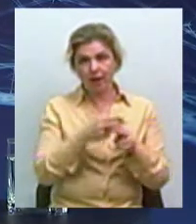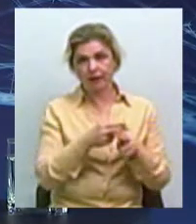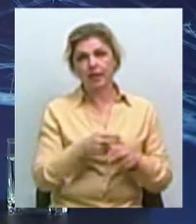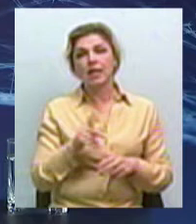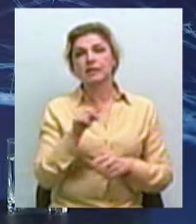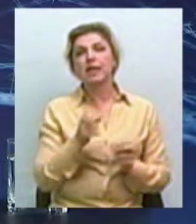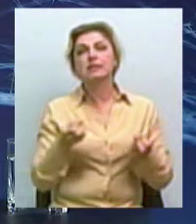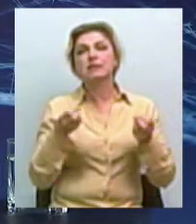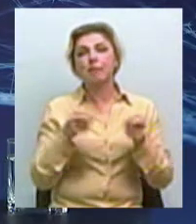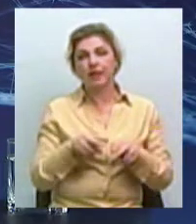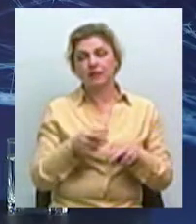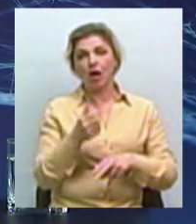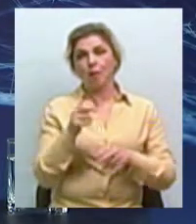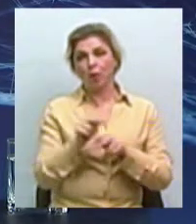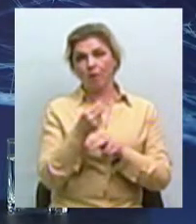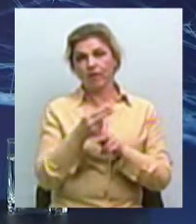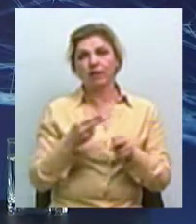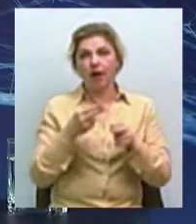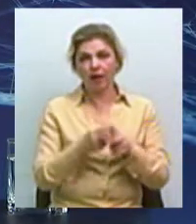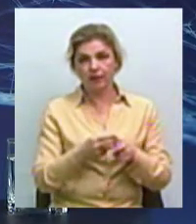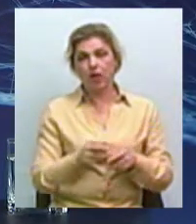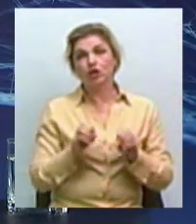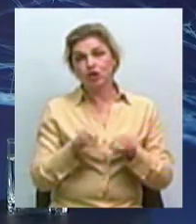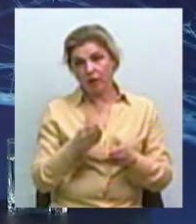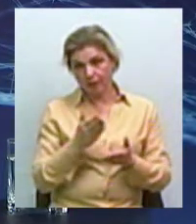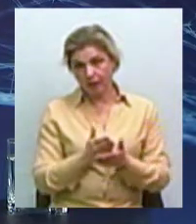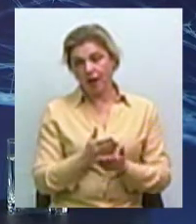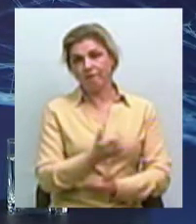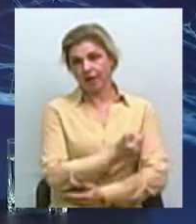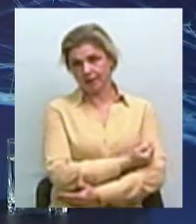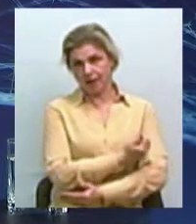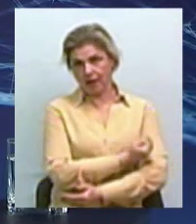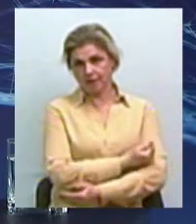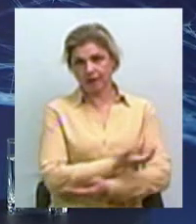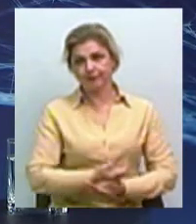рахунок специфічної профілактики, чим є і вакцинація.